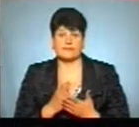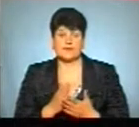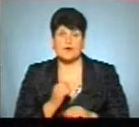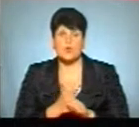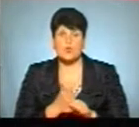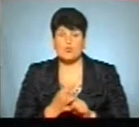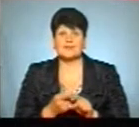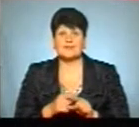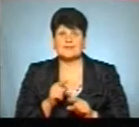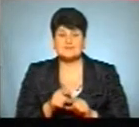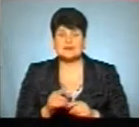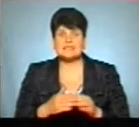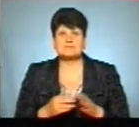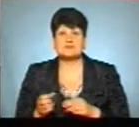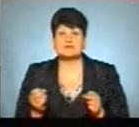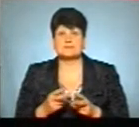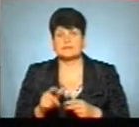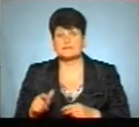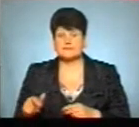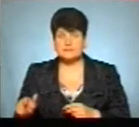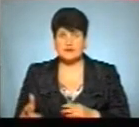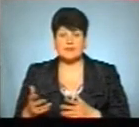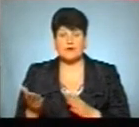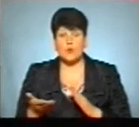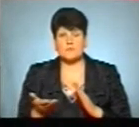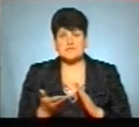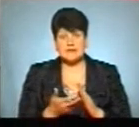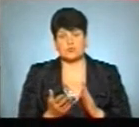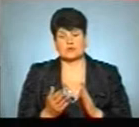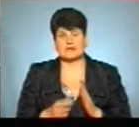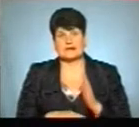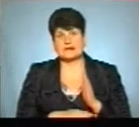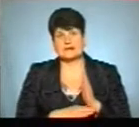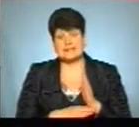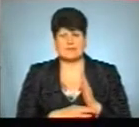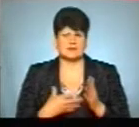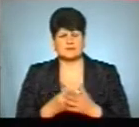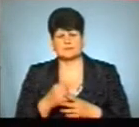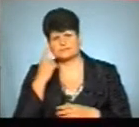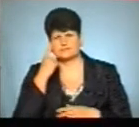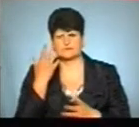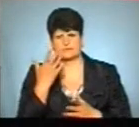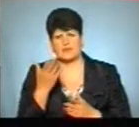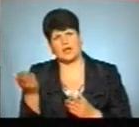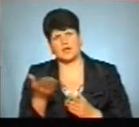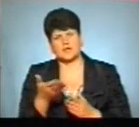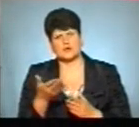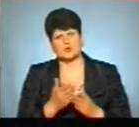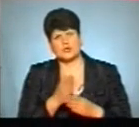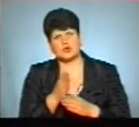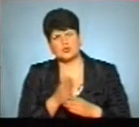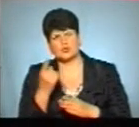робота цих так званих фахівців, які обрізають дерева, інколи вони так, на свій розсуд, ріжуть одну гілку,